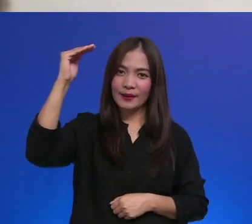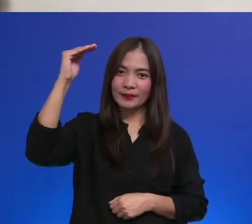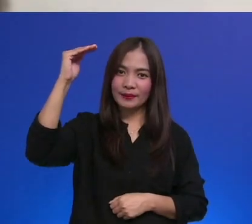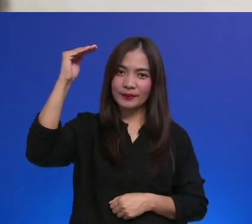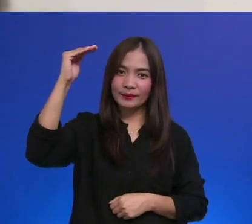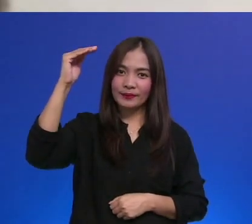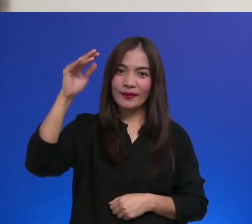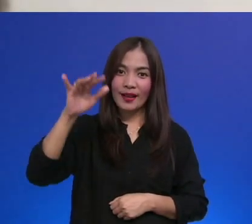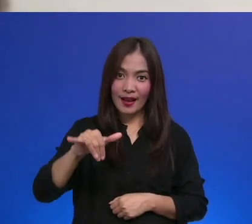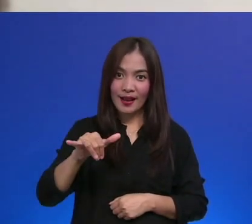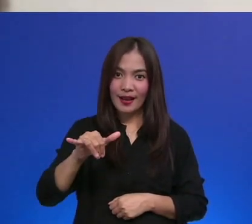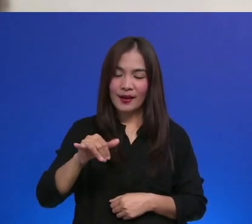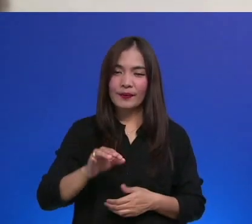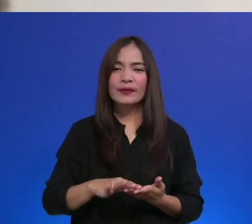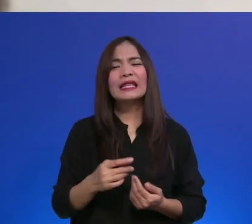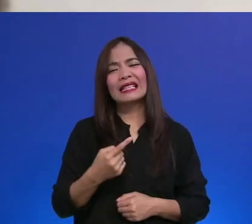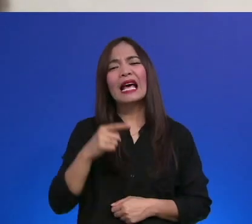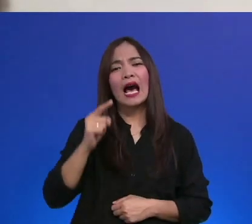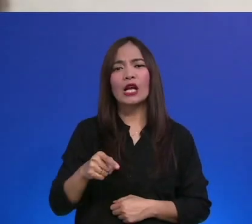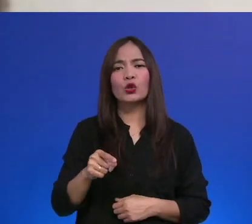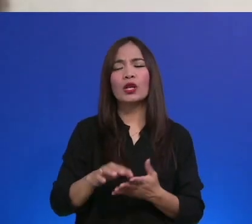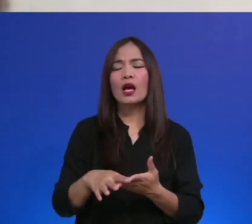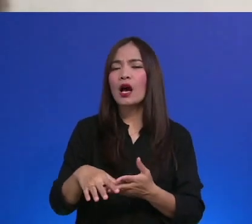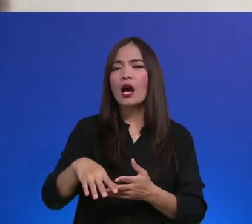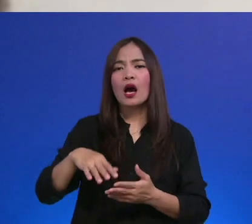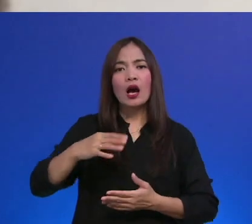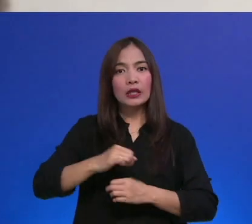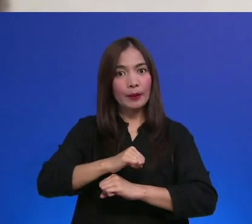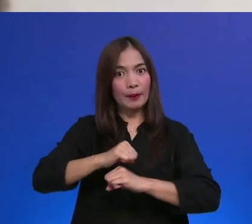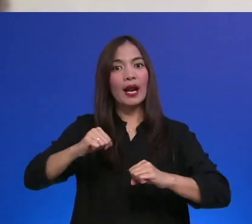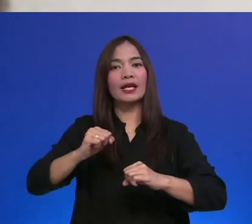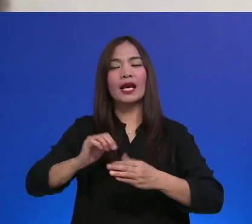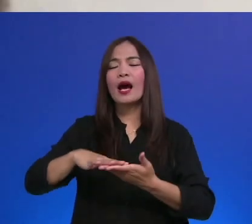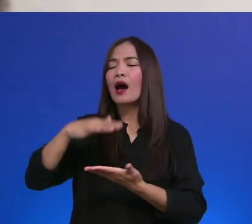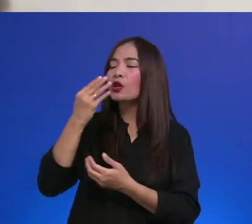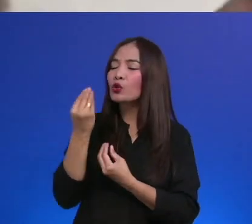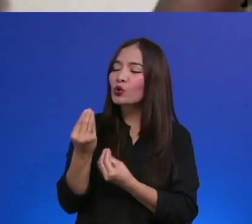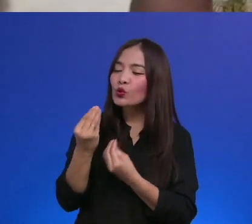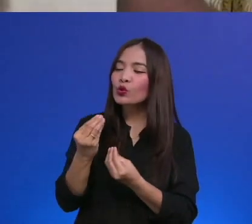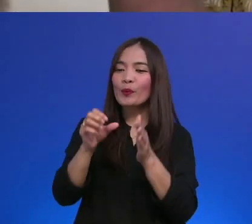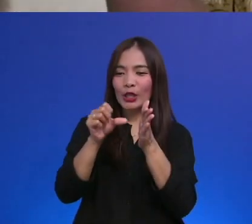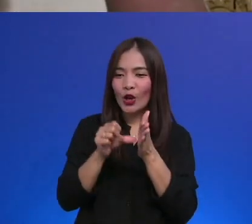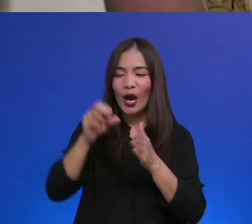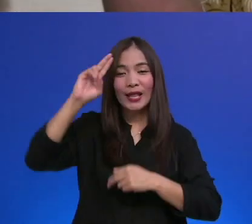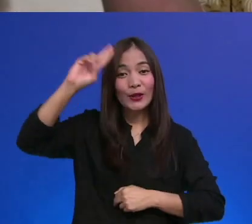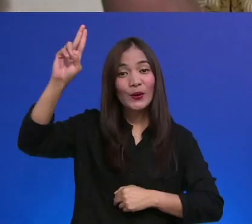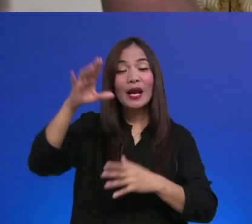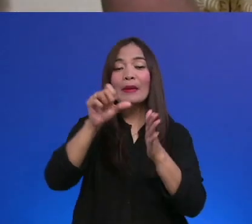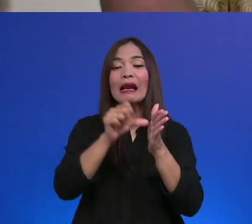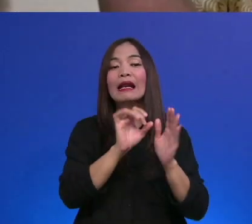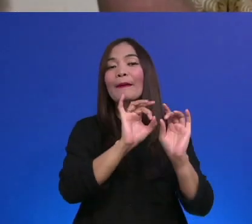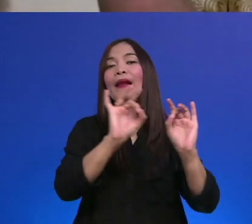jadi kita harus berani menantikan Pertolongan tuhan dan tidak berharap pertolongan